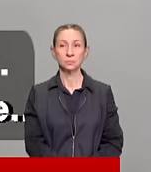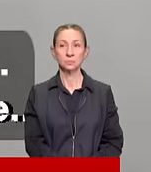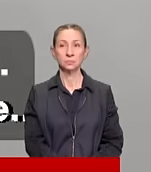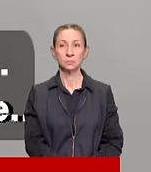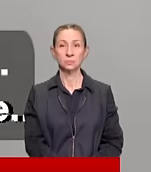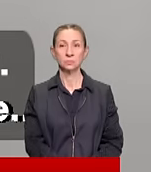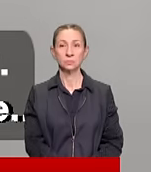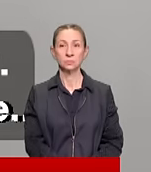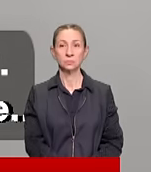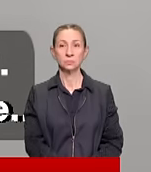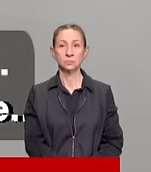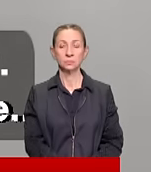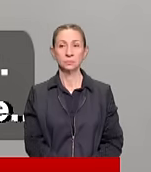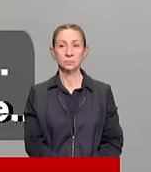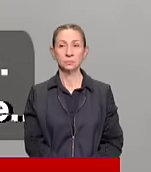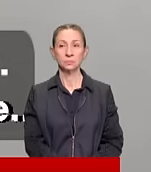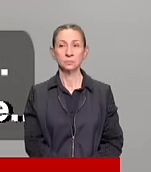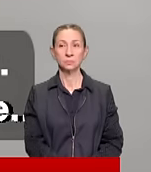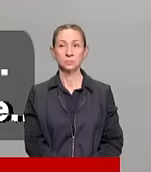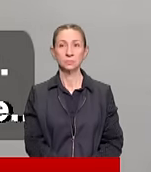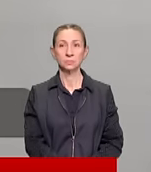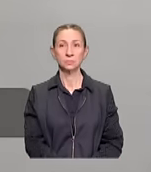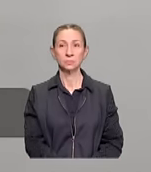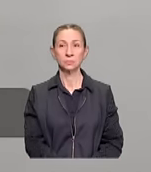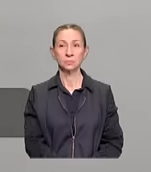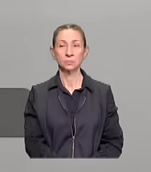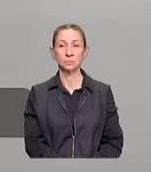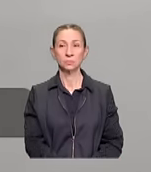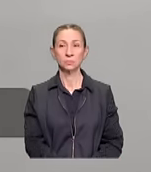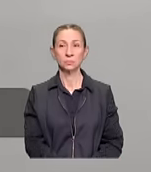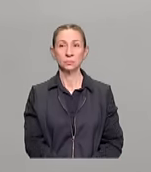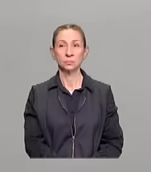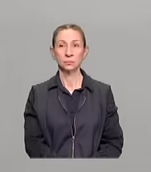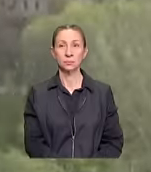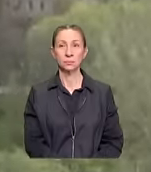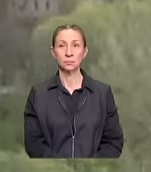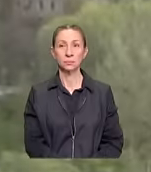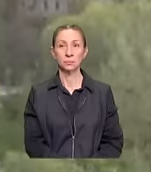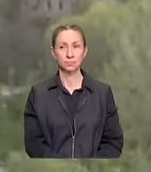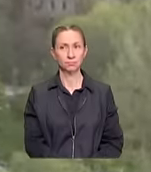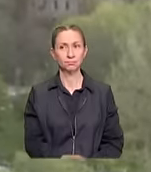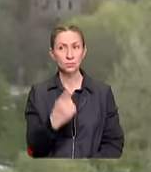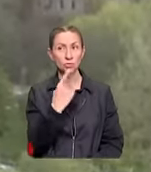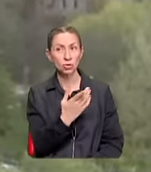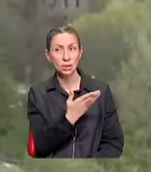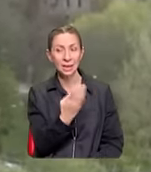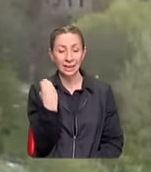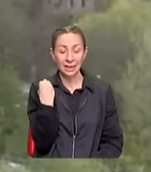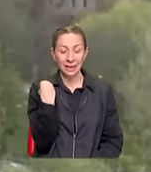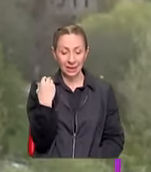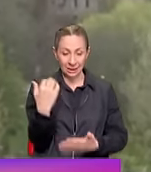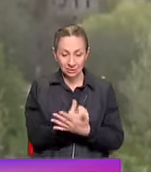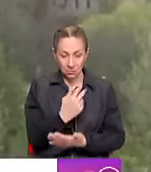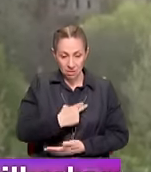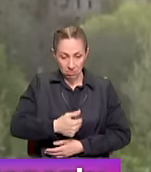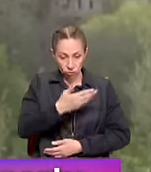de. Ortada bir şey de yok yani. İşte şuna buna gitmiş paralar. Nereye getirir ben de bilmiyorum. 500 milyarlık top alınmış. Diyor ki yeni seçilmiş